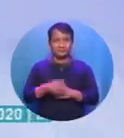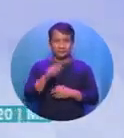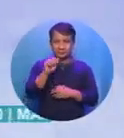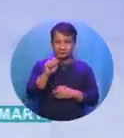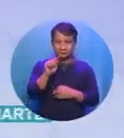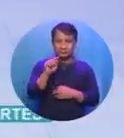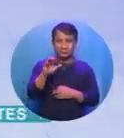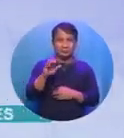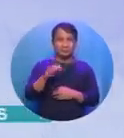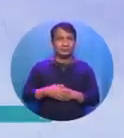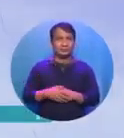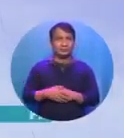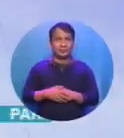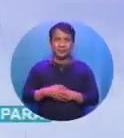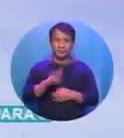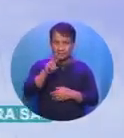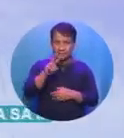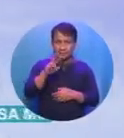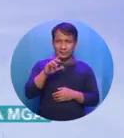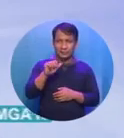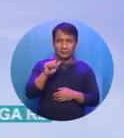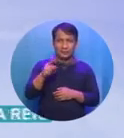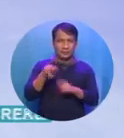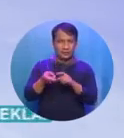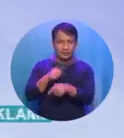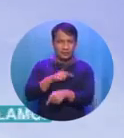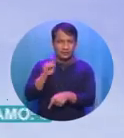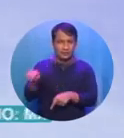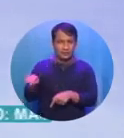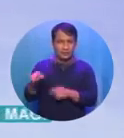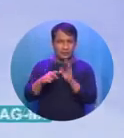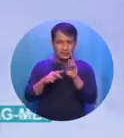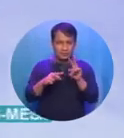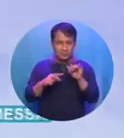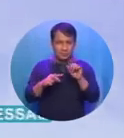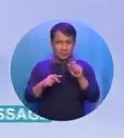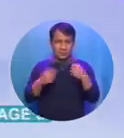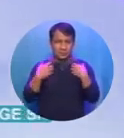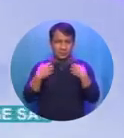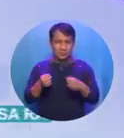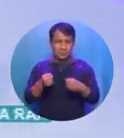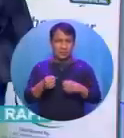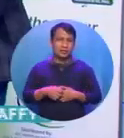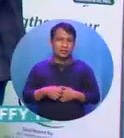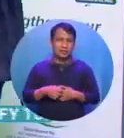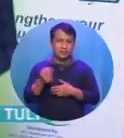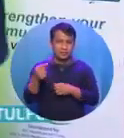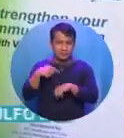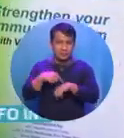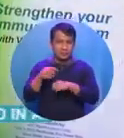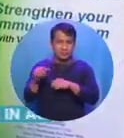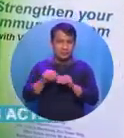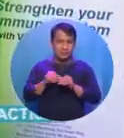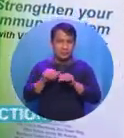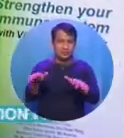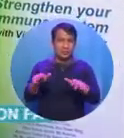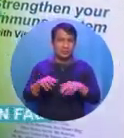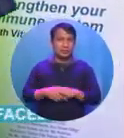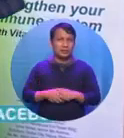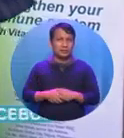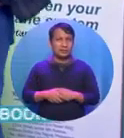ATC. Baita Sink. Mabibili sa lahat ng butika. Baita Sink lang ang malakas sa panahon ng pandemya.